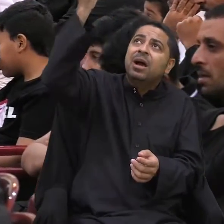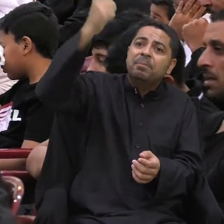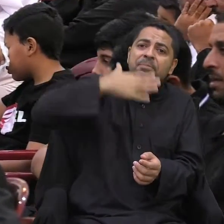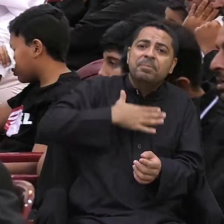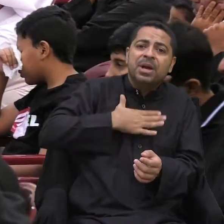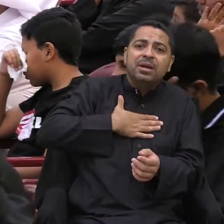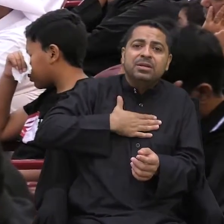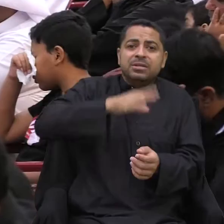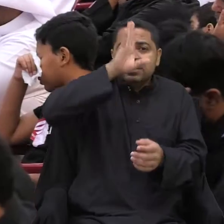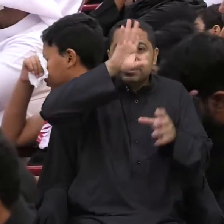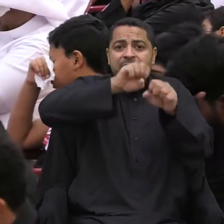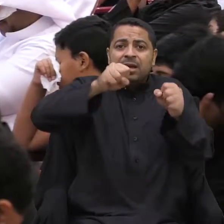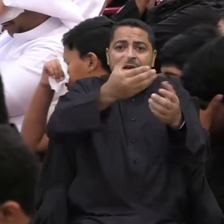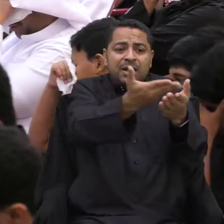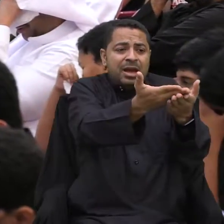لبيك